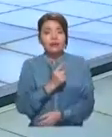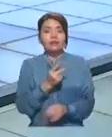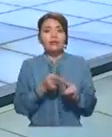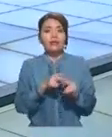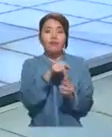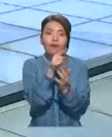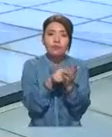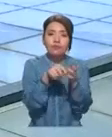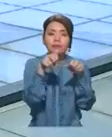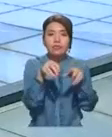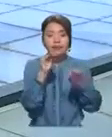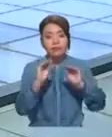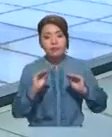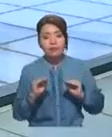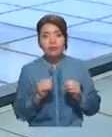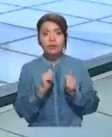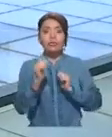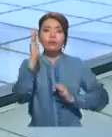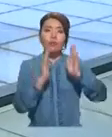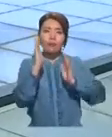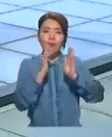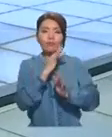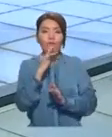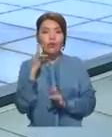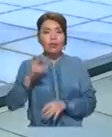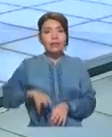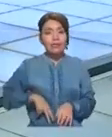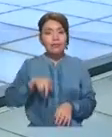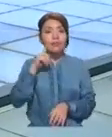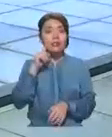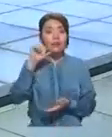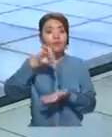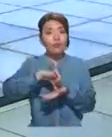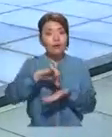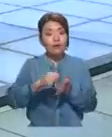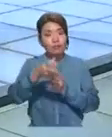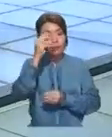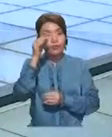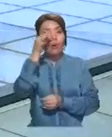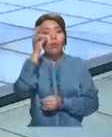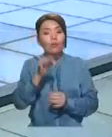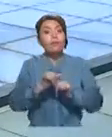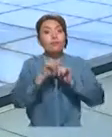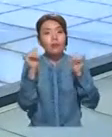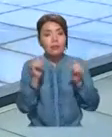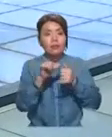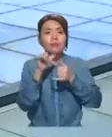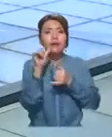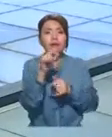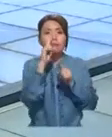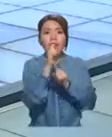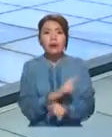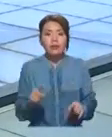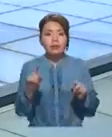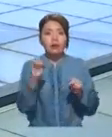әзірлейді. Барлығы жарасып жауап береді. Тіпті директордың сабағына жас мамандар қатысып тәжірибелерін толыстыруда. Ерекше әдіспен өтетін сабаққа